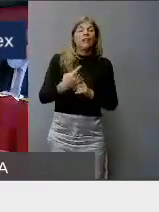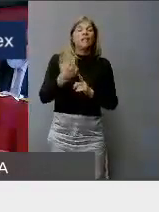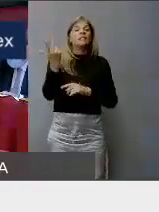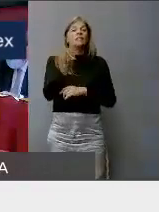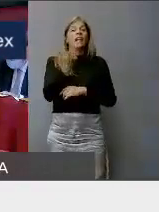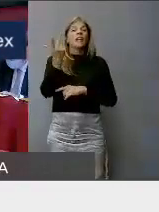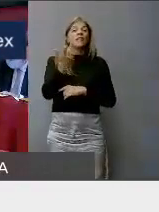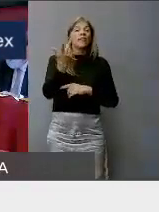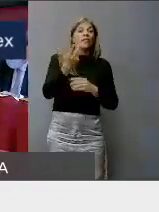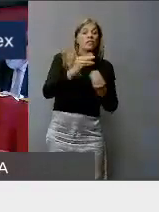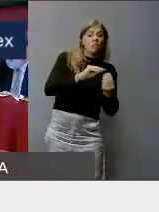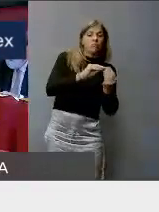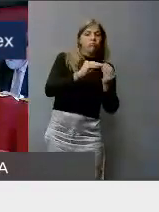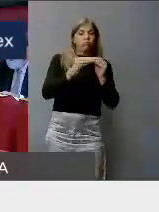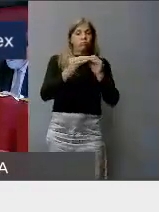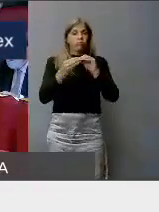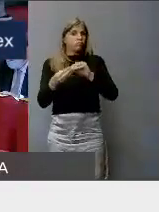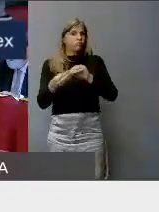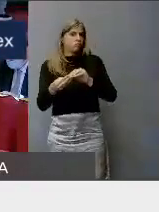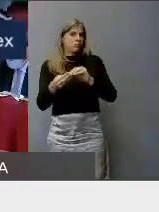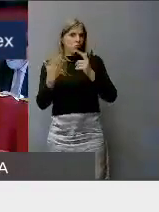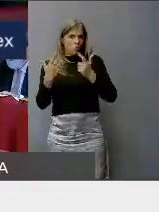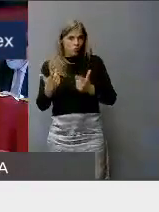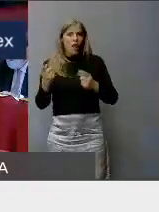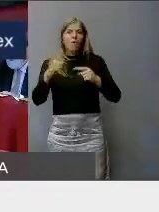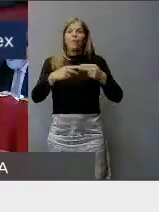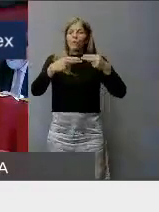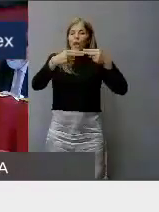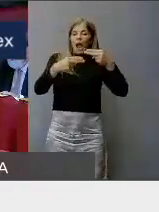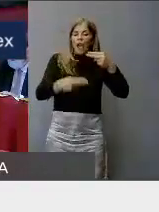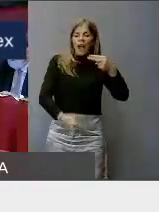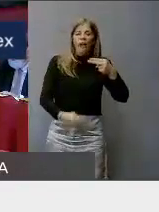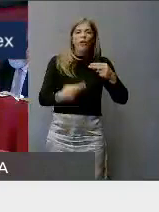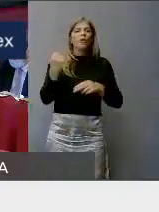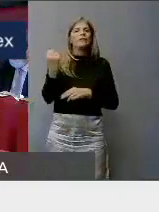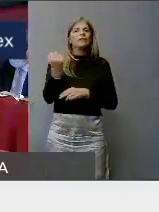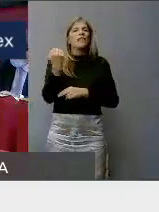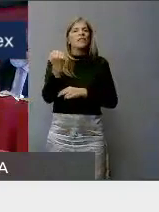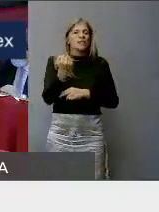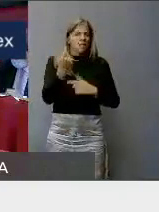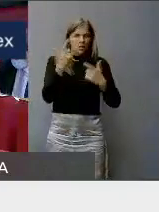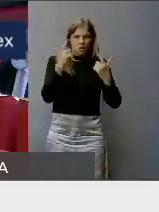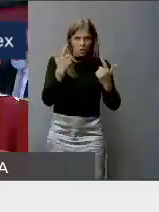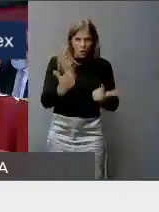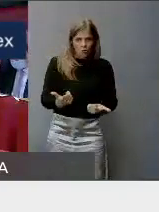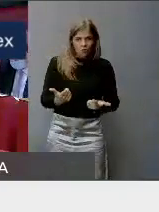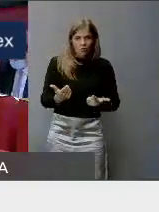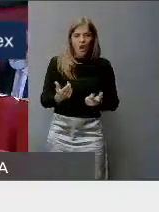presenta un elencazione dei servizi non esistenti è tutto completamente surreale